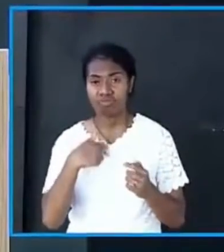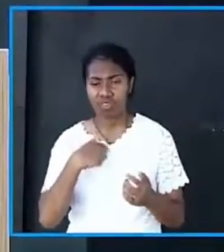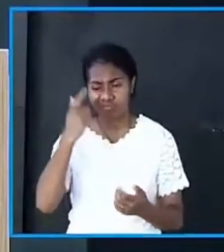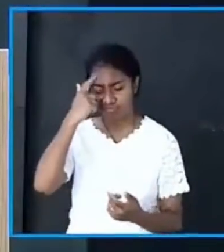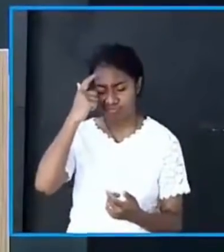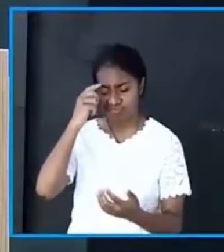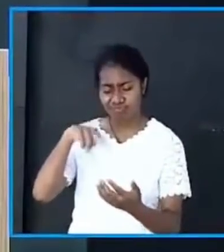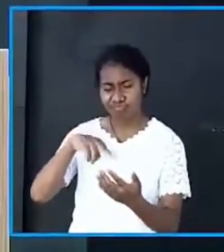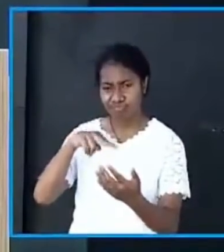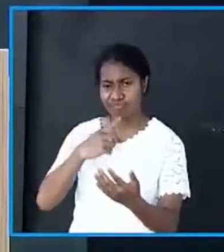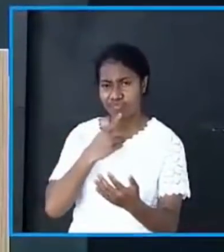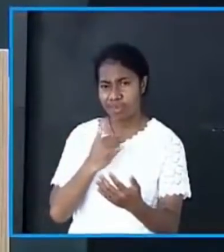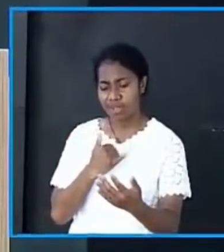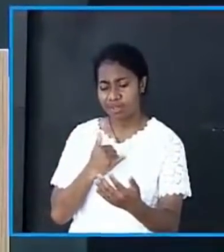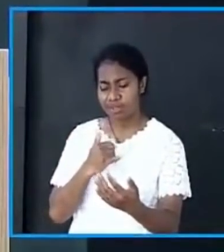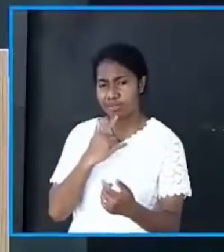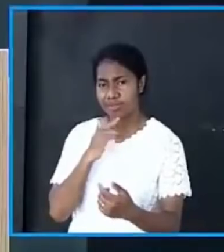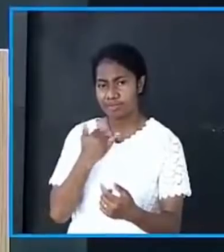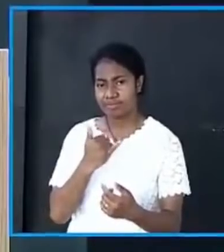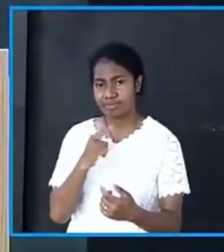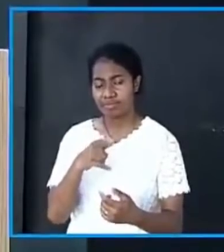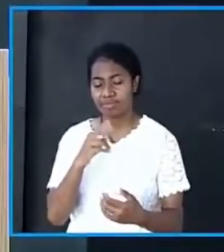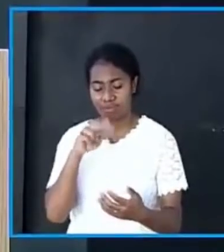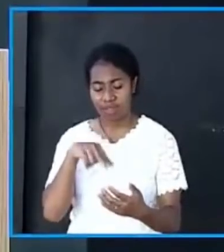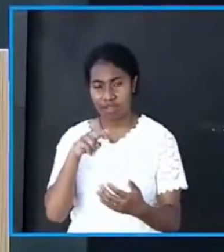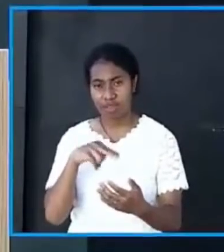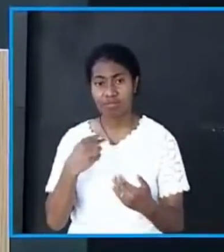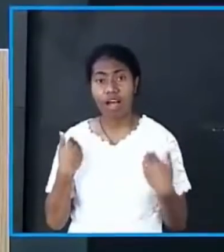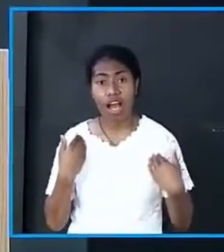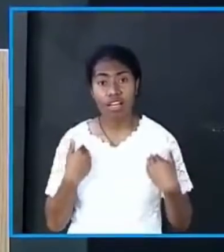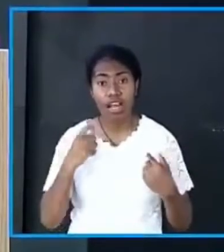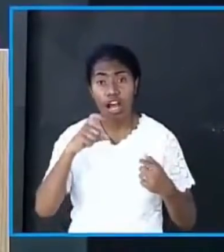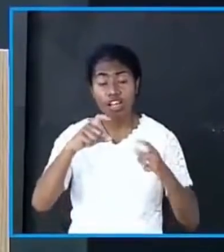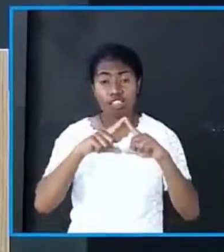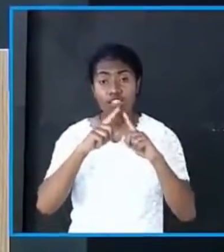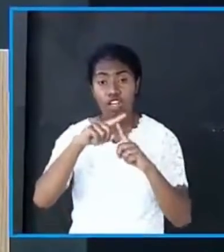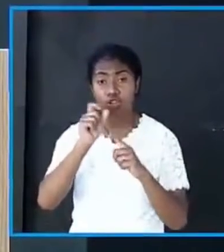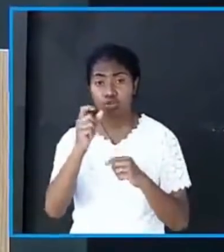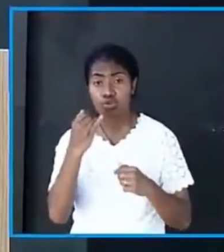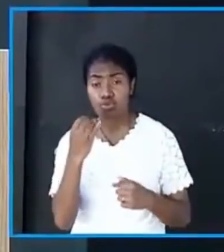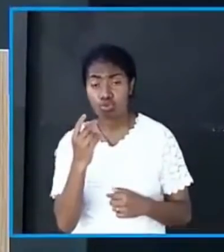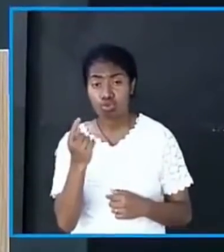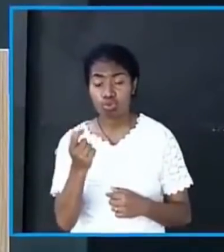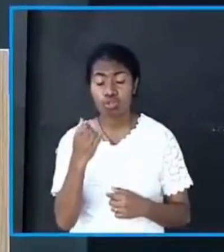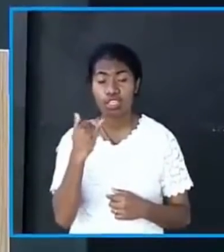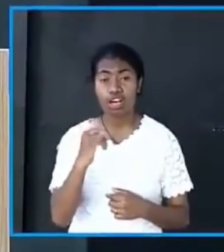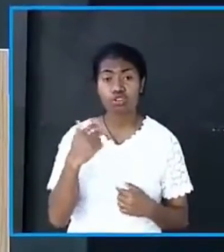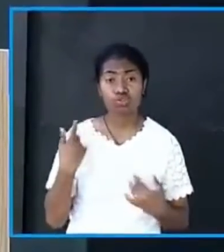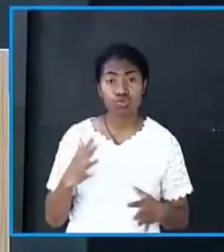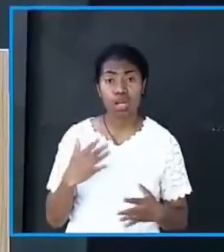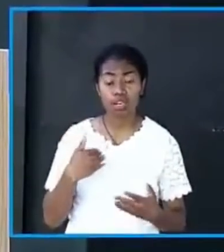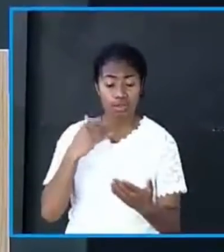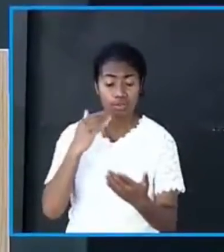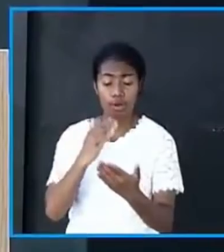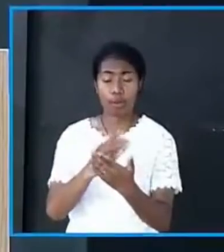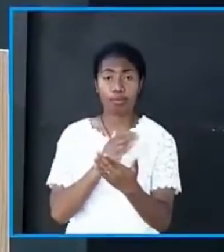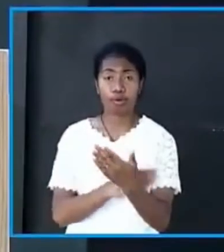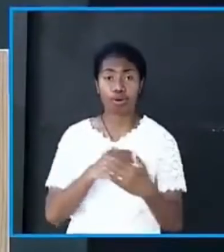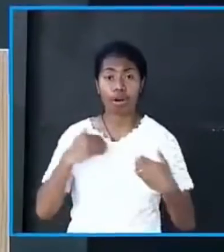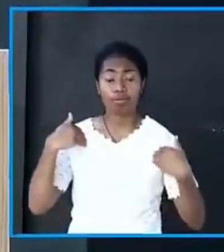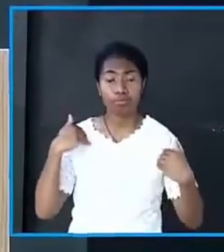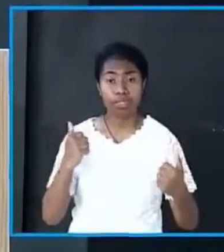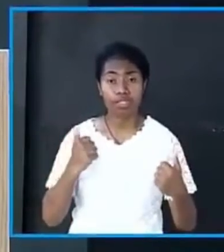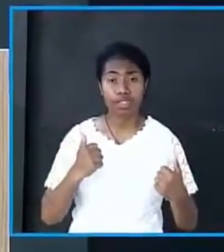kedepannya 34 langkah kedepan adat catur mesin catur yang sudah diprogram bisa